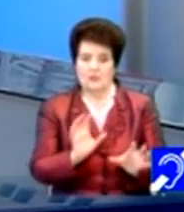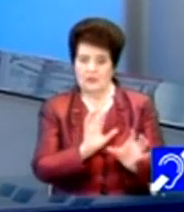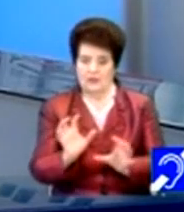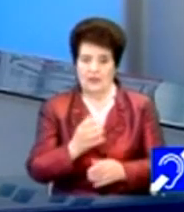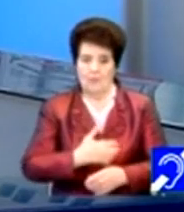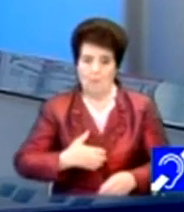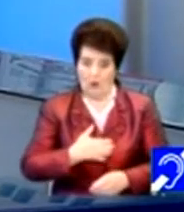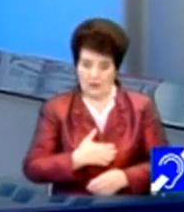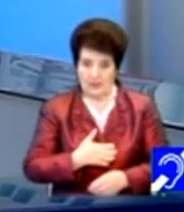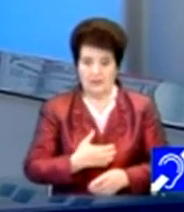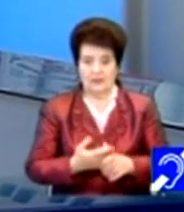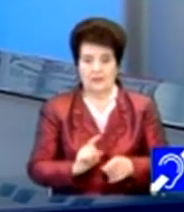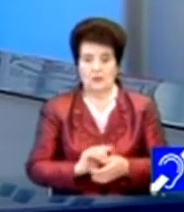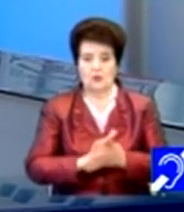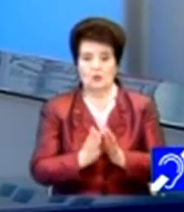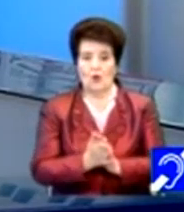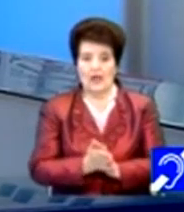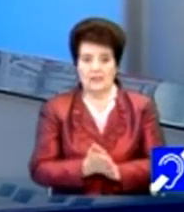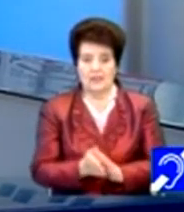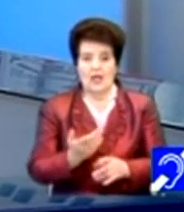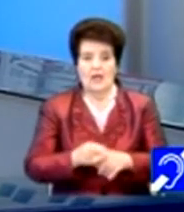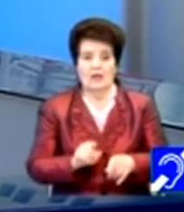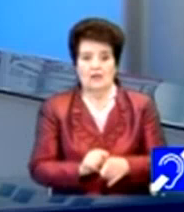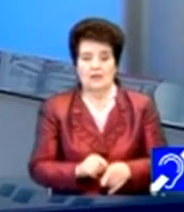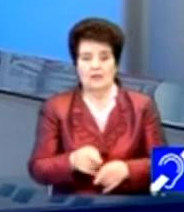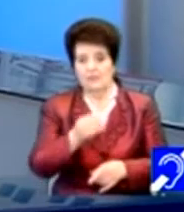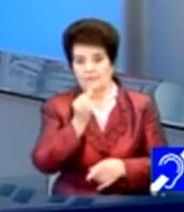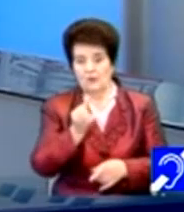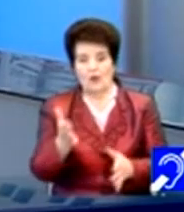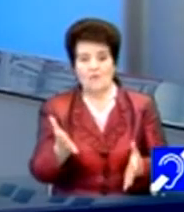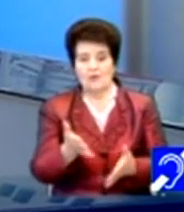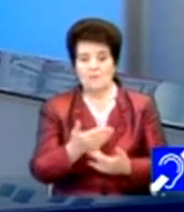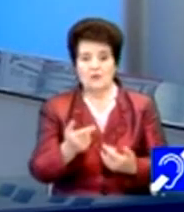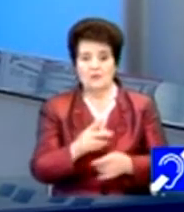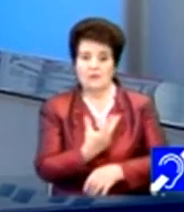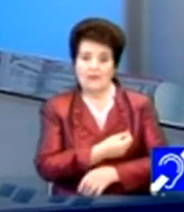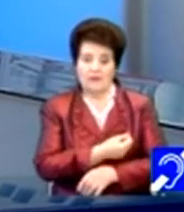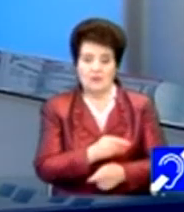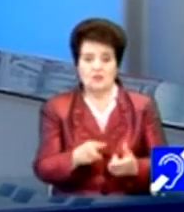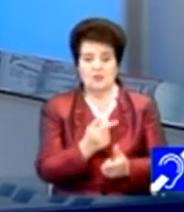protejăm. Suntem cu toții într-o situație incertă pentru că nu avem deocamdată un vaccin